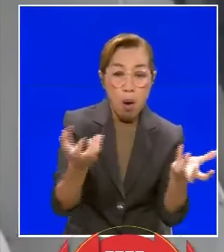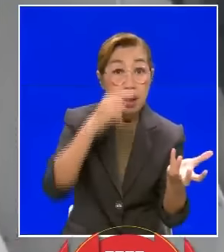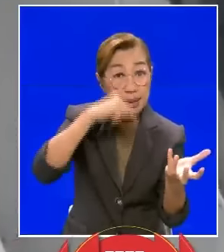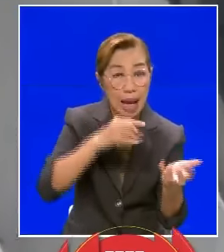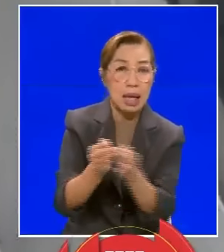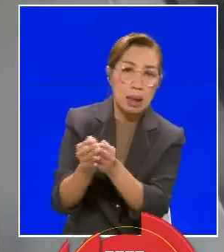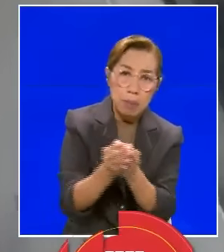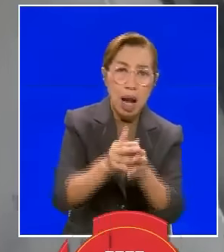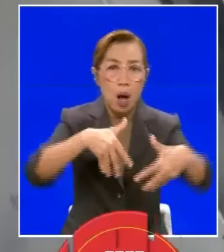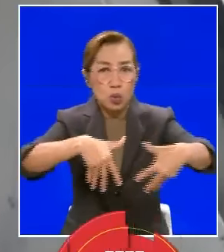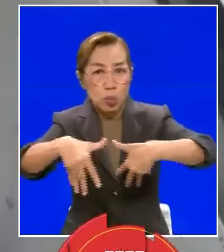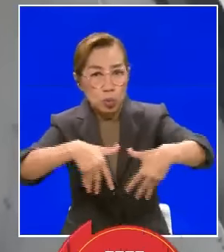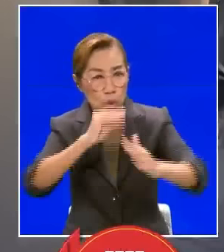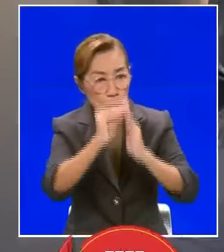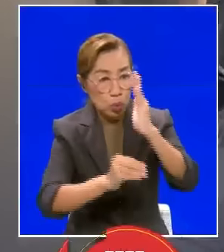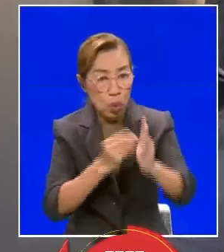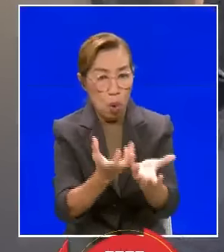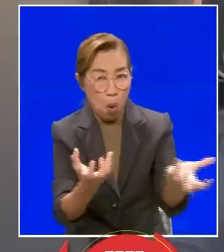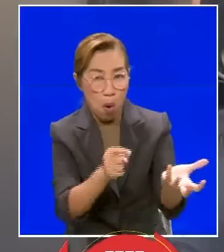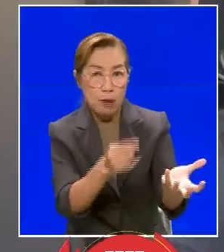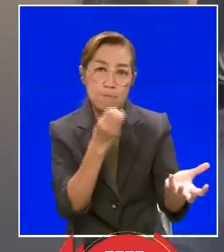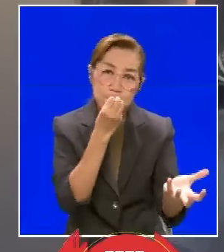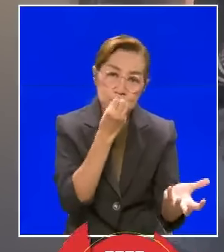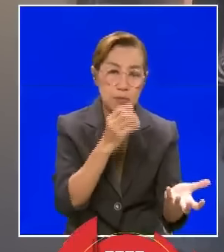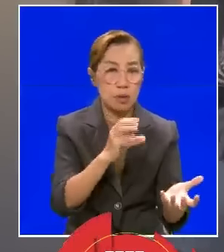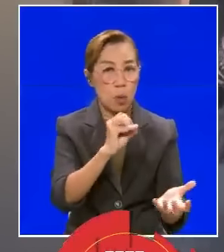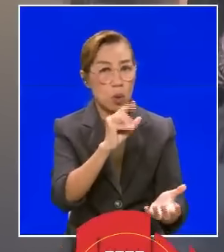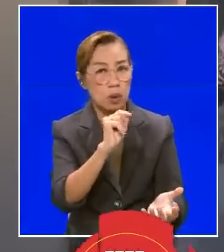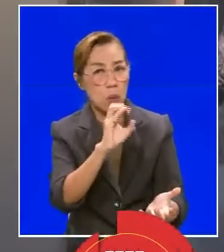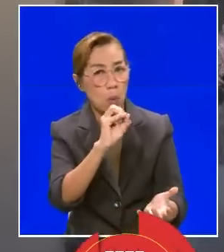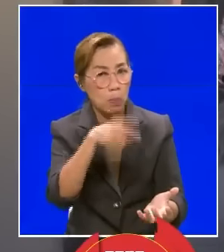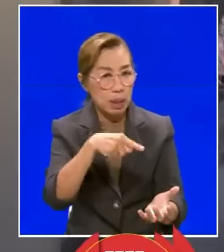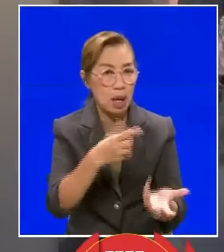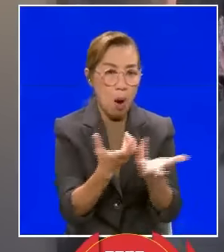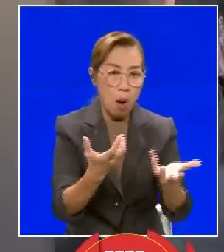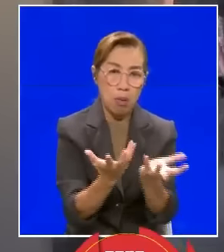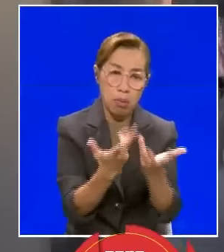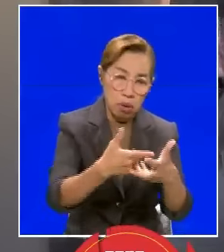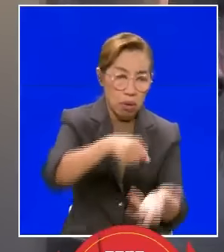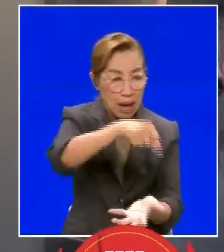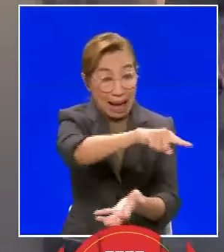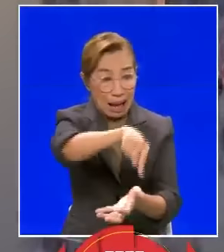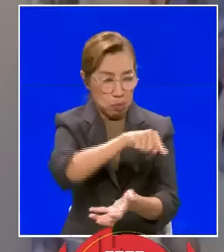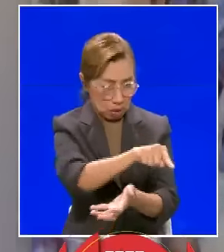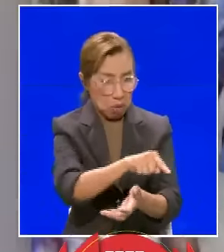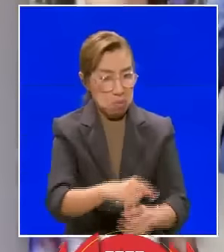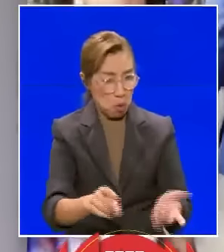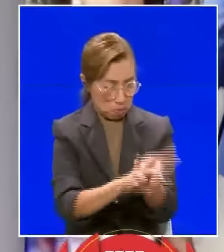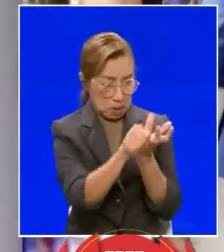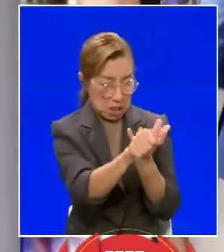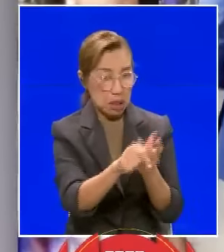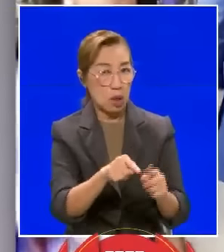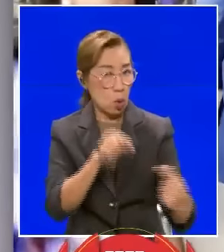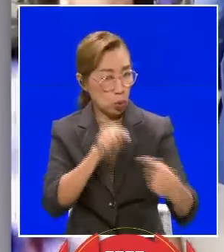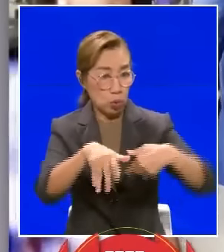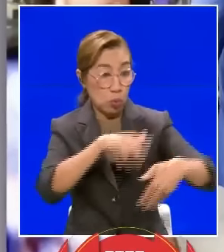ารในพื้นที่สินค้าพวกนี้เป็นของดีมีคุณภาพเอาไปจัดแสดงได้ไหมเอาไปต่อยอดในห้างสรรพสินค้าชั้นนำในกรุงเทพ